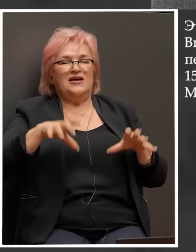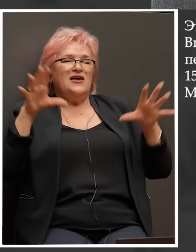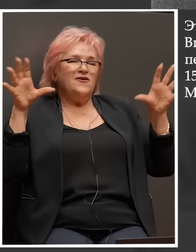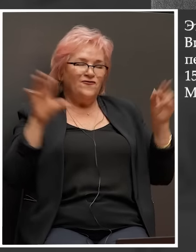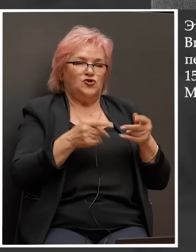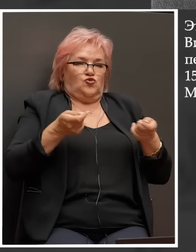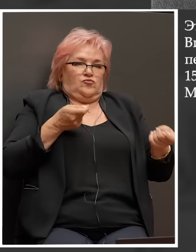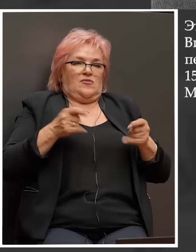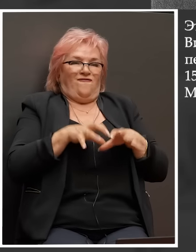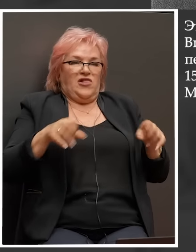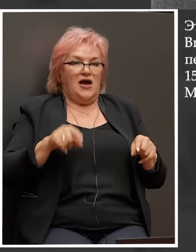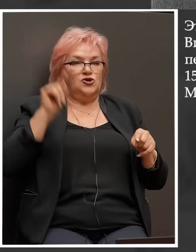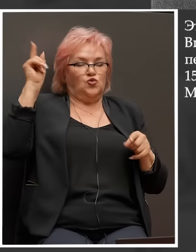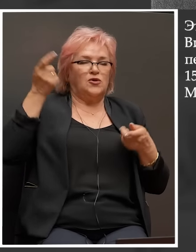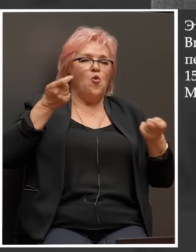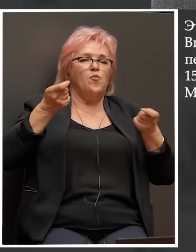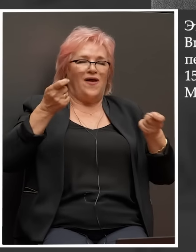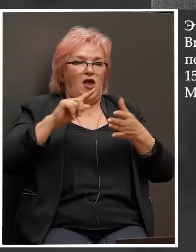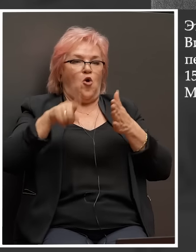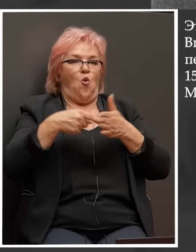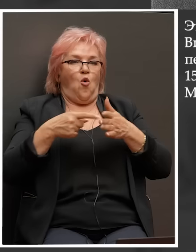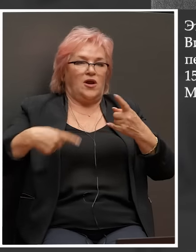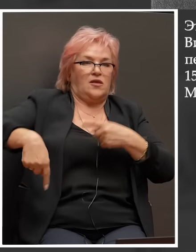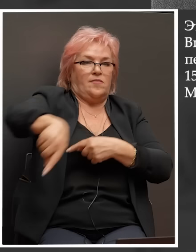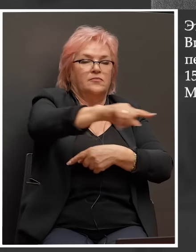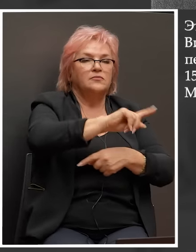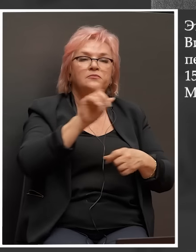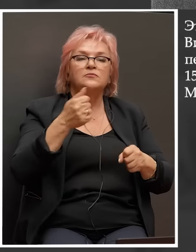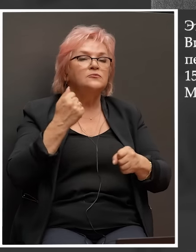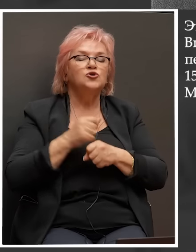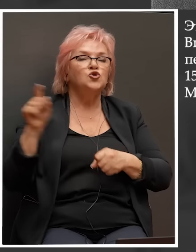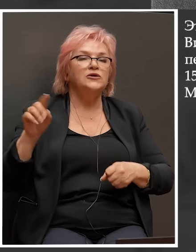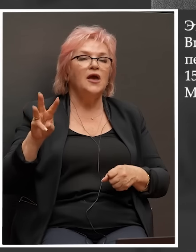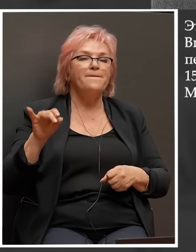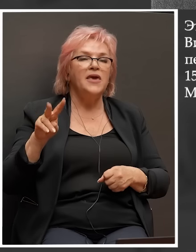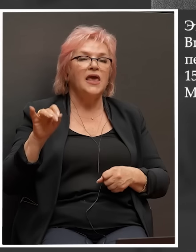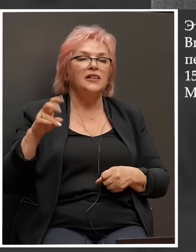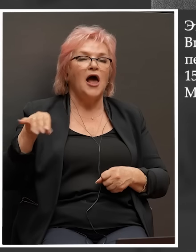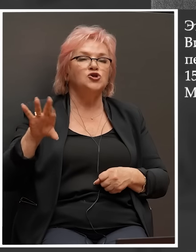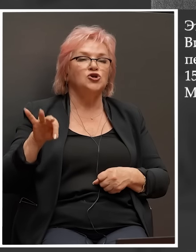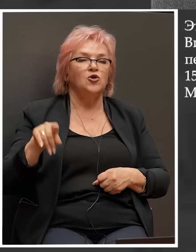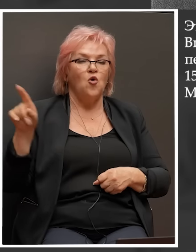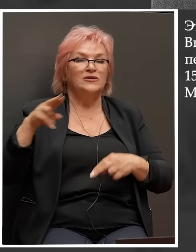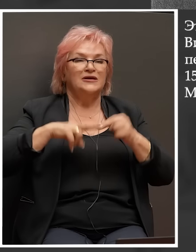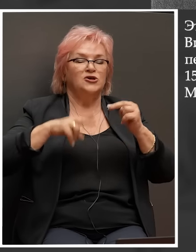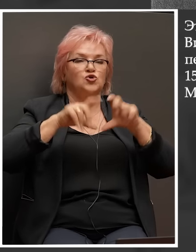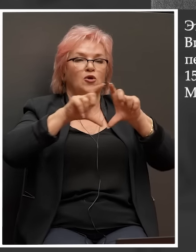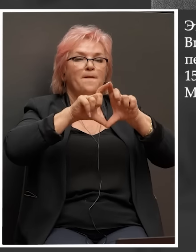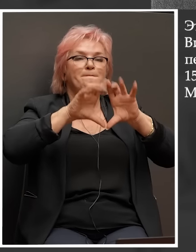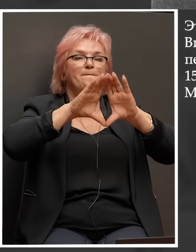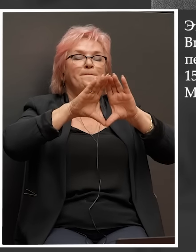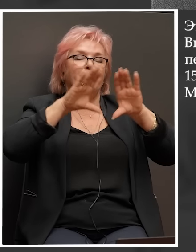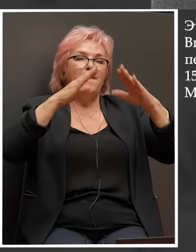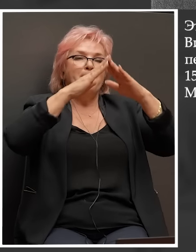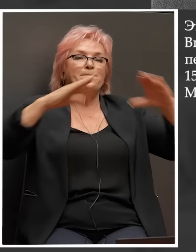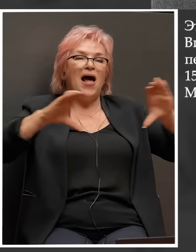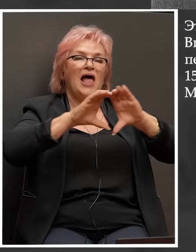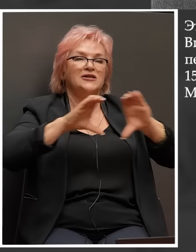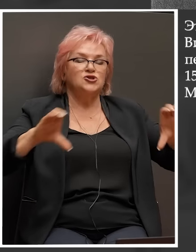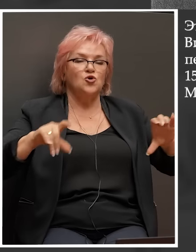вот муниципальную власть, управляющую городом. Что делает Микеланджело? Микеланджело строит палаццо, перестраивает палаццо де